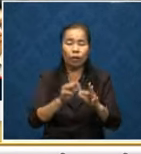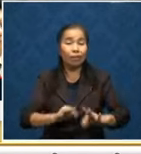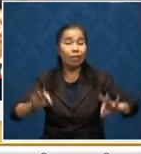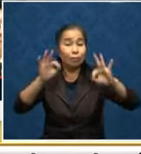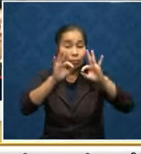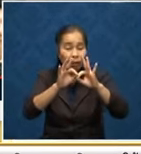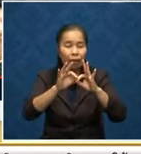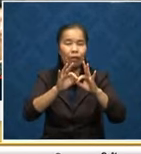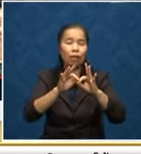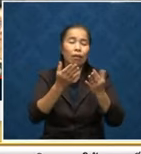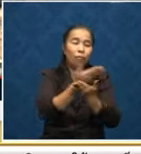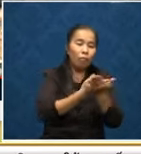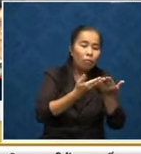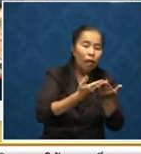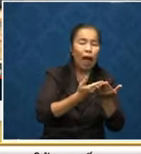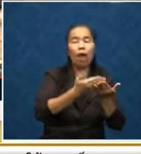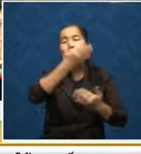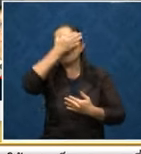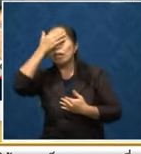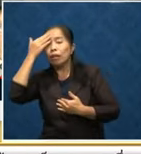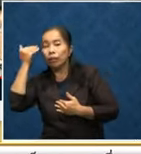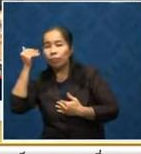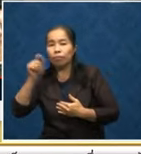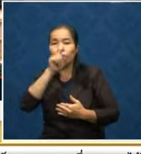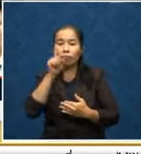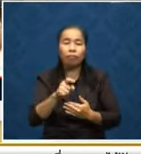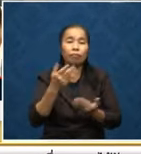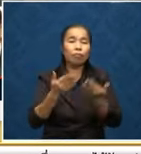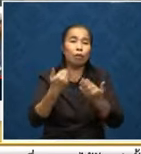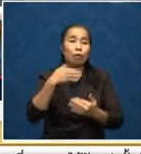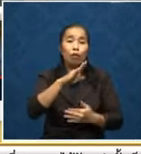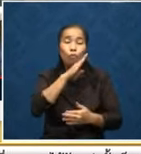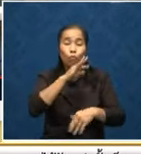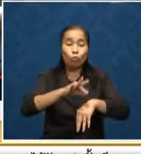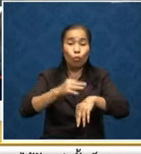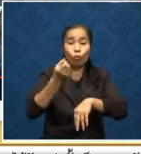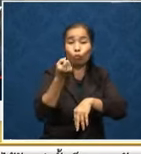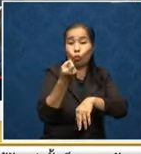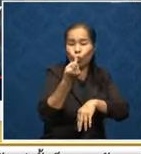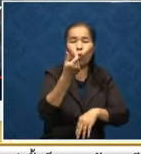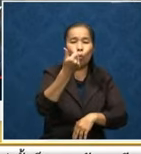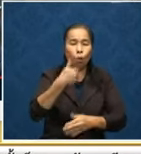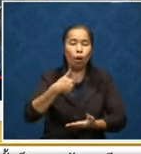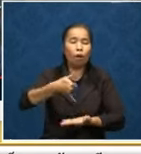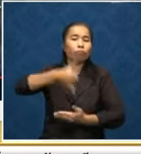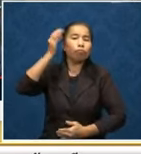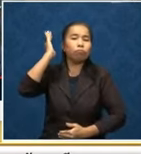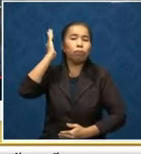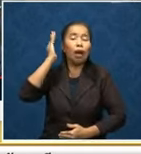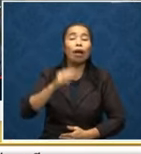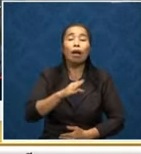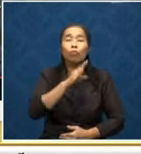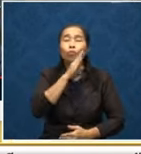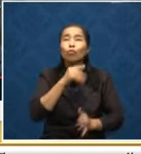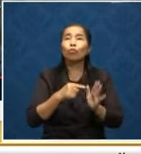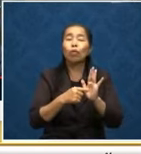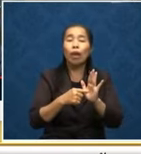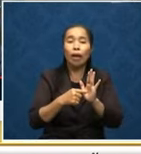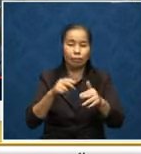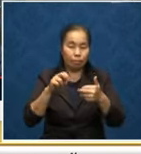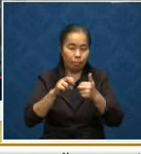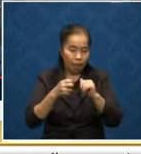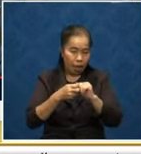ที่หารืออาจจะไม่เหมือนกับที่ท่านสมาชิกได้ลุกขึ้นหารือในช่วงขนาดนั้นผมยกตัวอย่างอย่างเช่นเรื่องของปัญหาอย่างเช่น